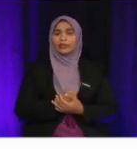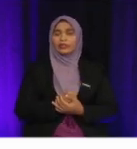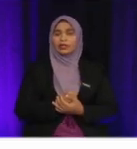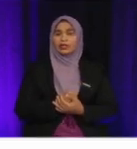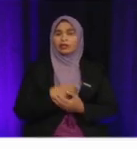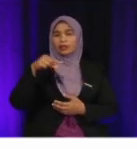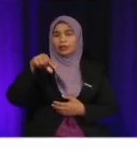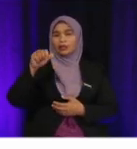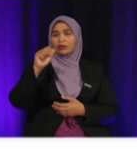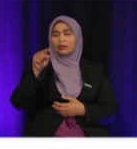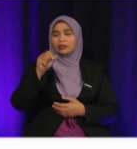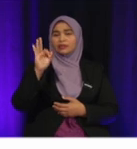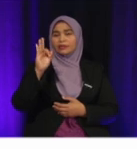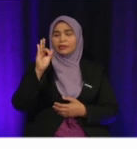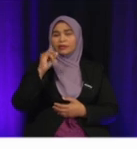ialah